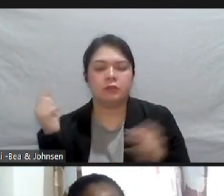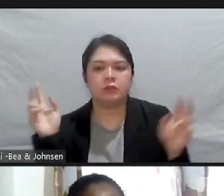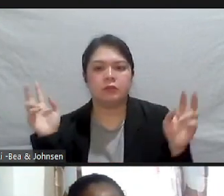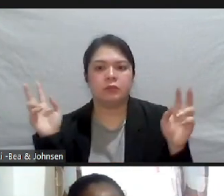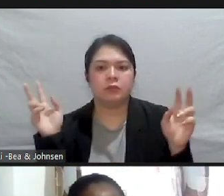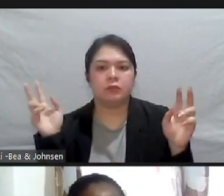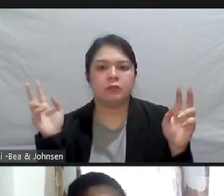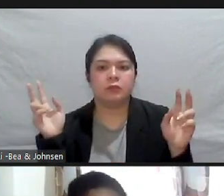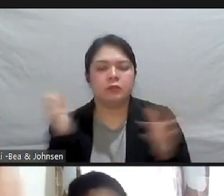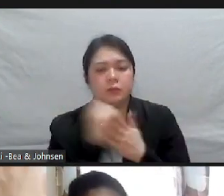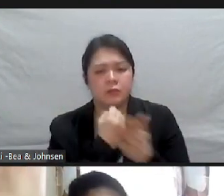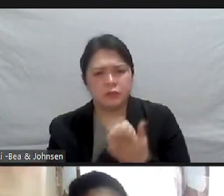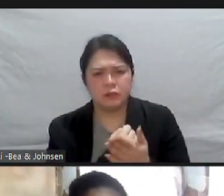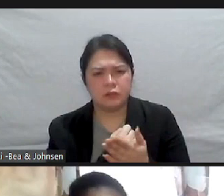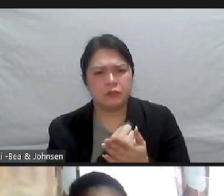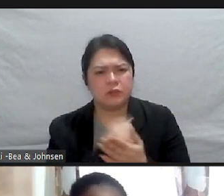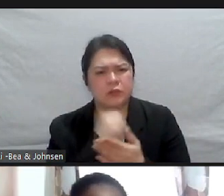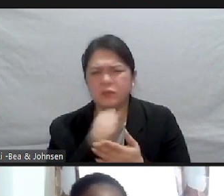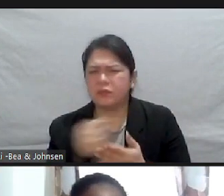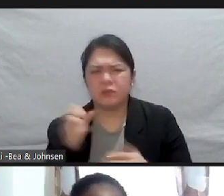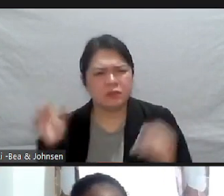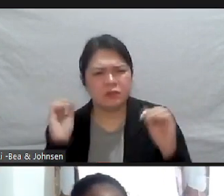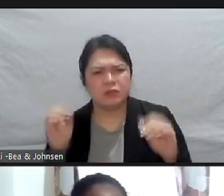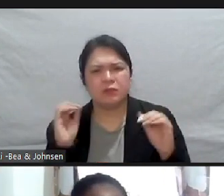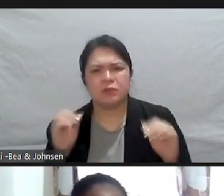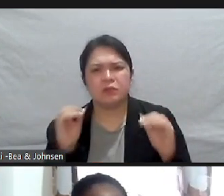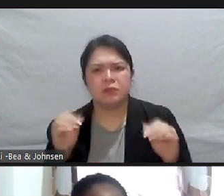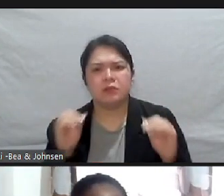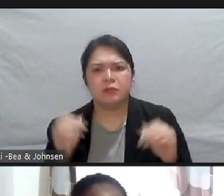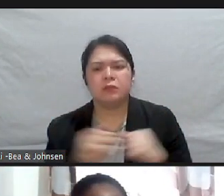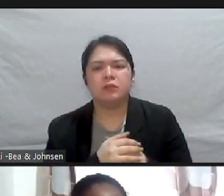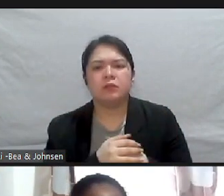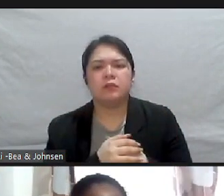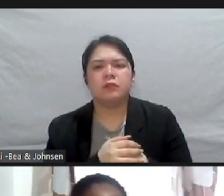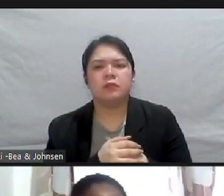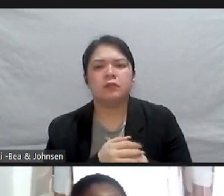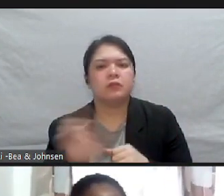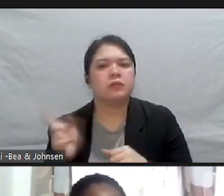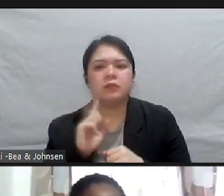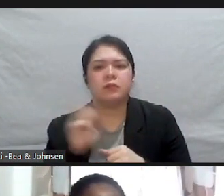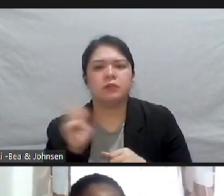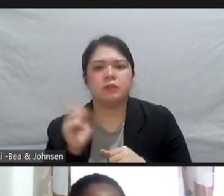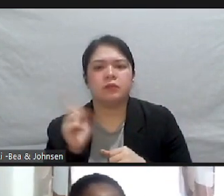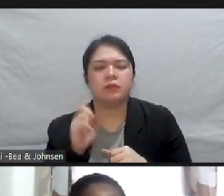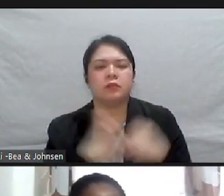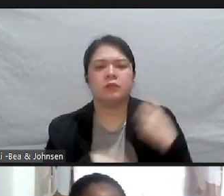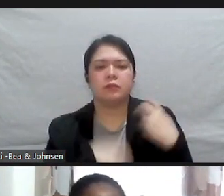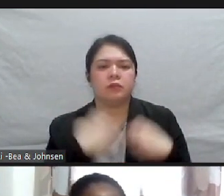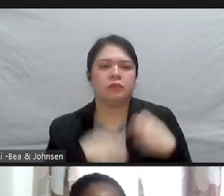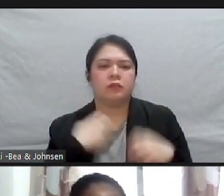naman tinanggal as medium of instruction. Ah. So ano po yung implikasyon nito